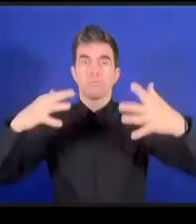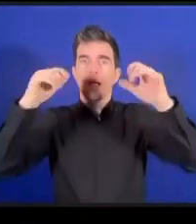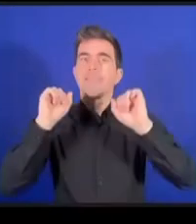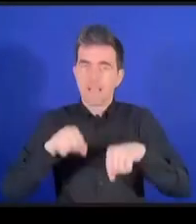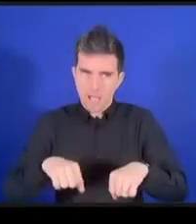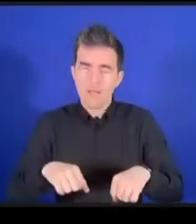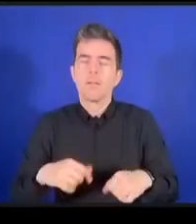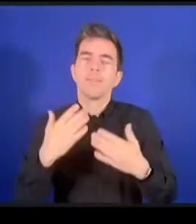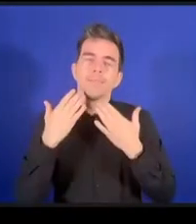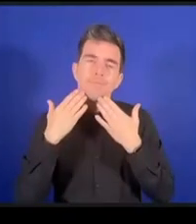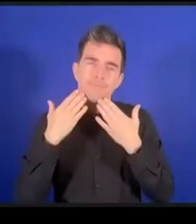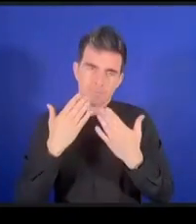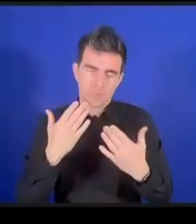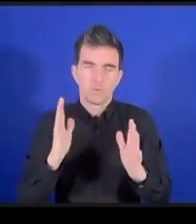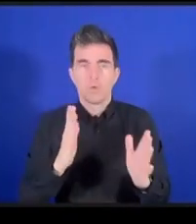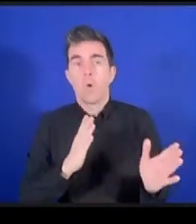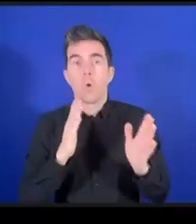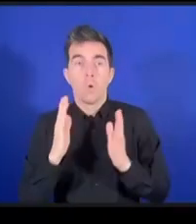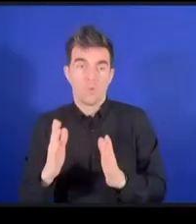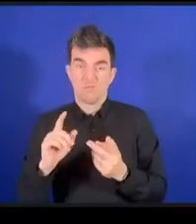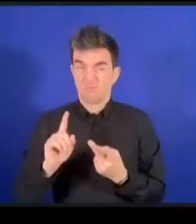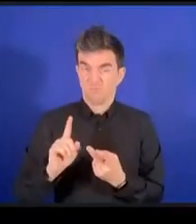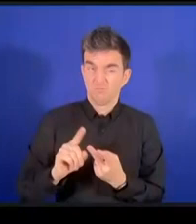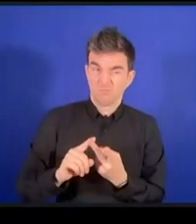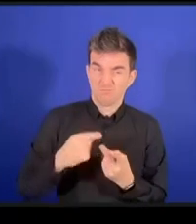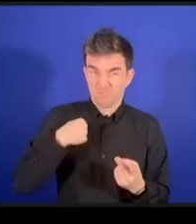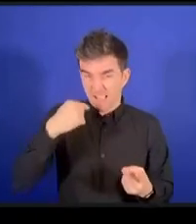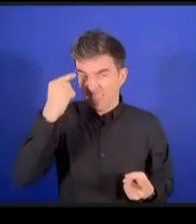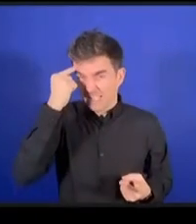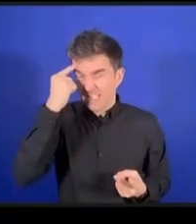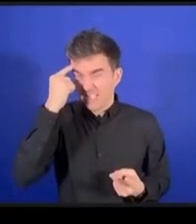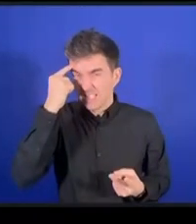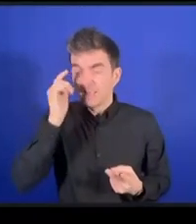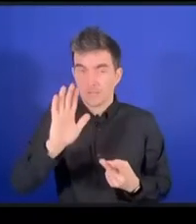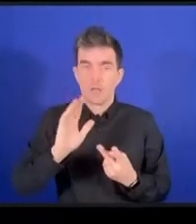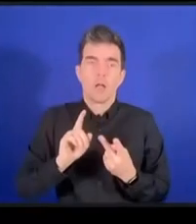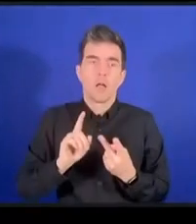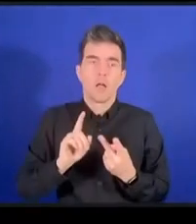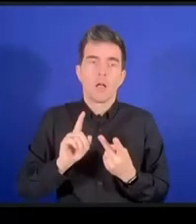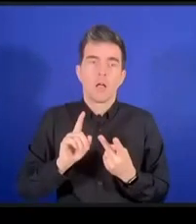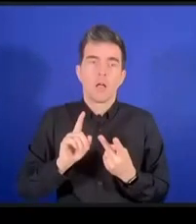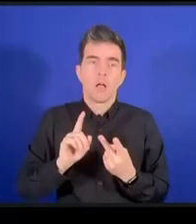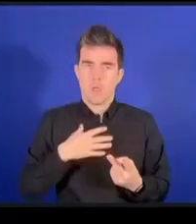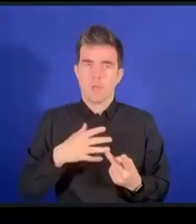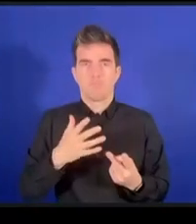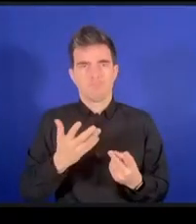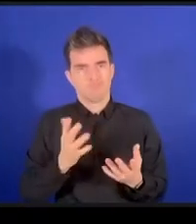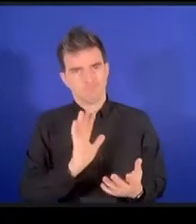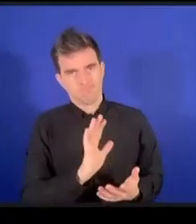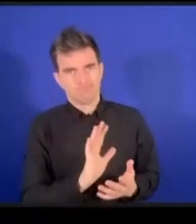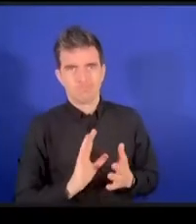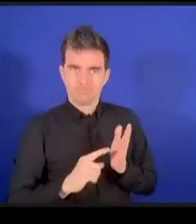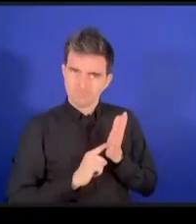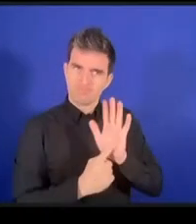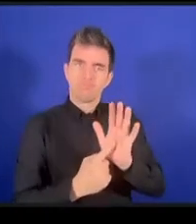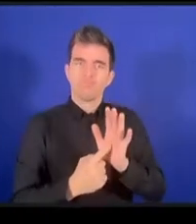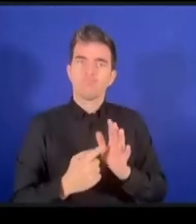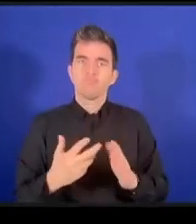чтобы можно было сказать что нужно собственно сделать и необходимо особенно